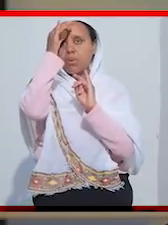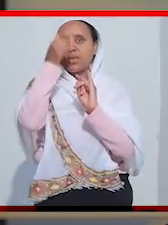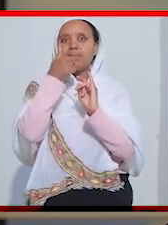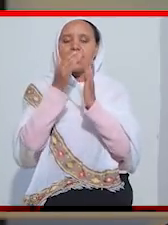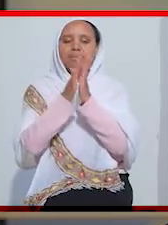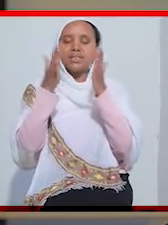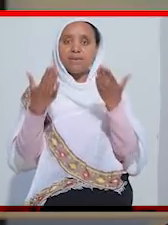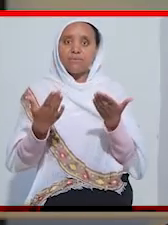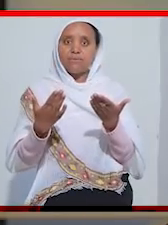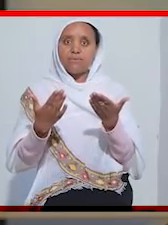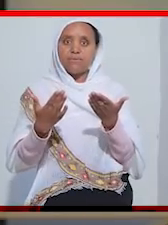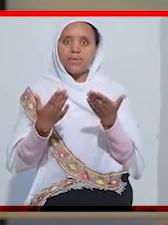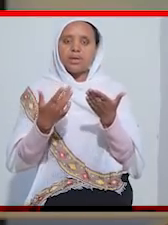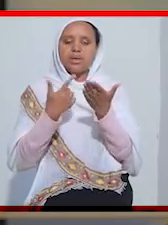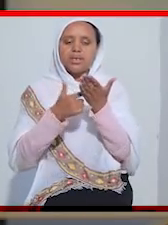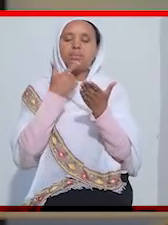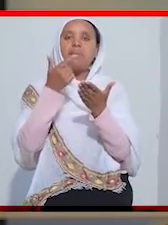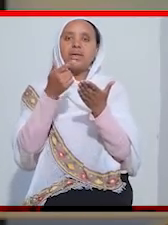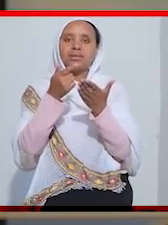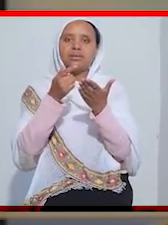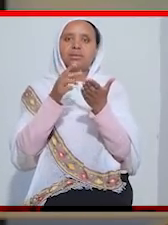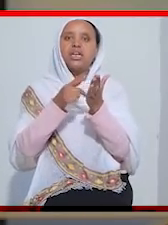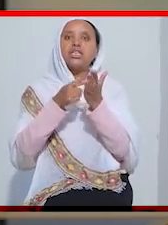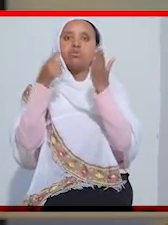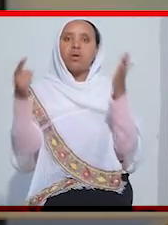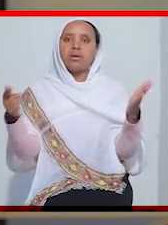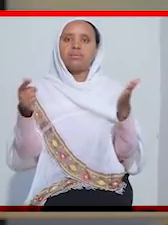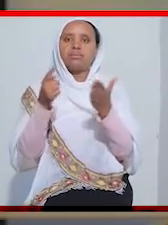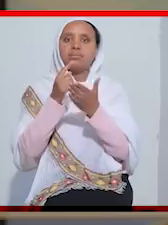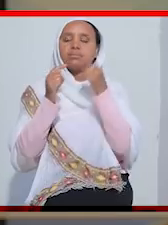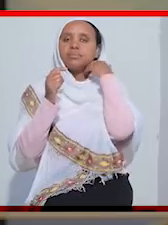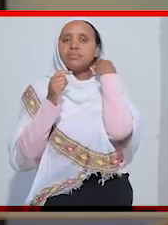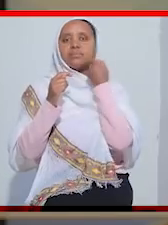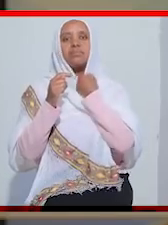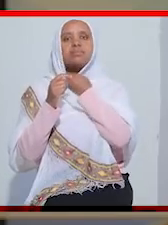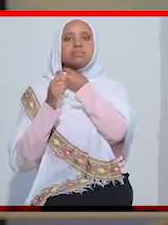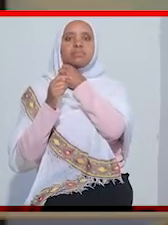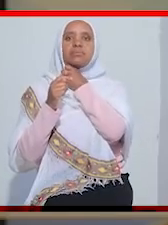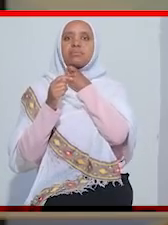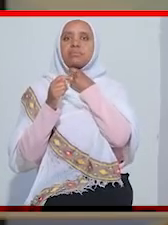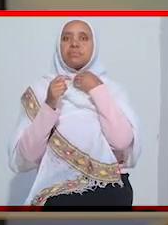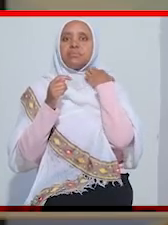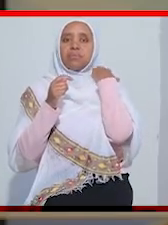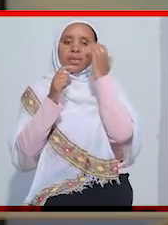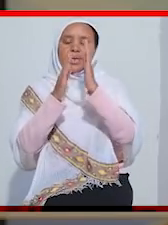ዜና አበው የተባለ መጽሐፍ እንዲህ በማለት ይገልጠዋል። ወይትትሐከይ ለጸሎትከ፣